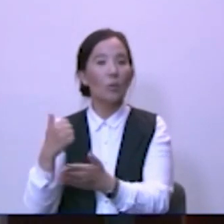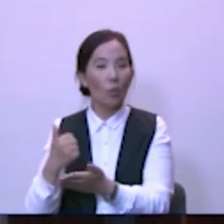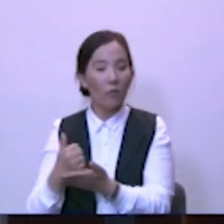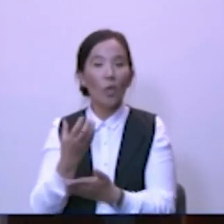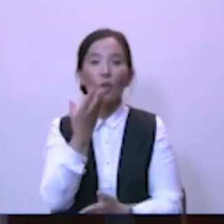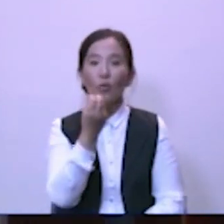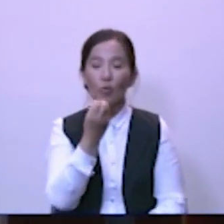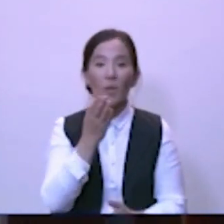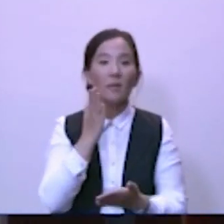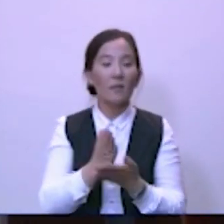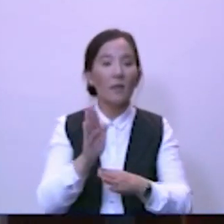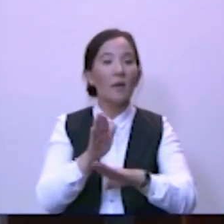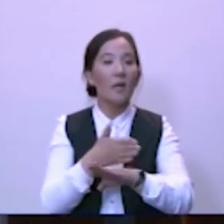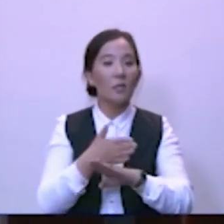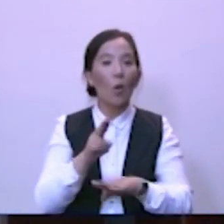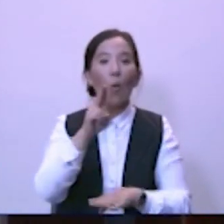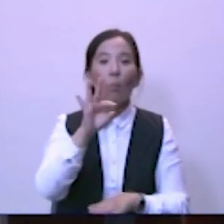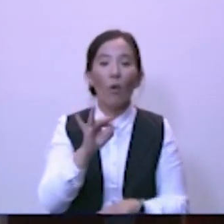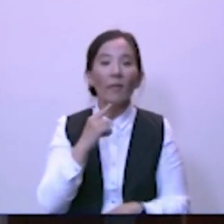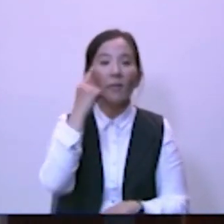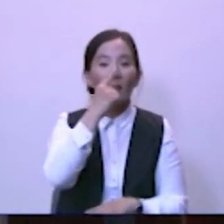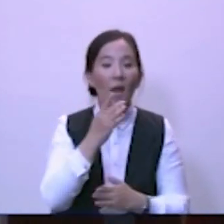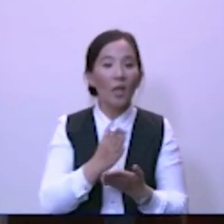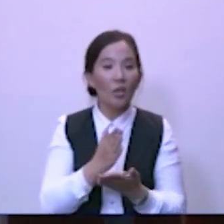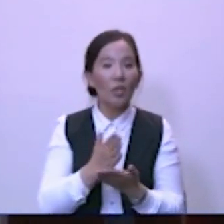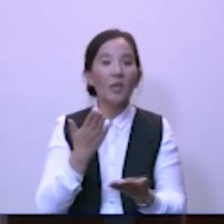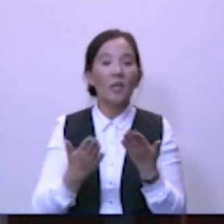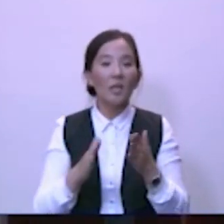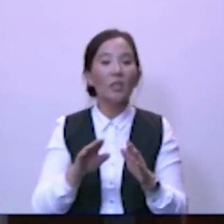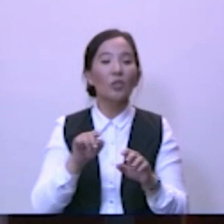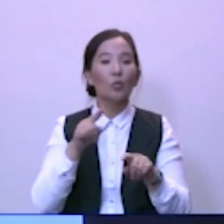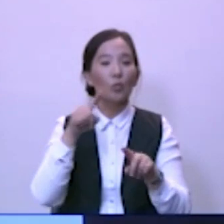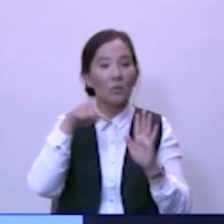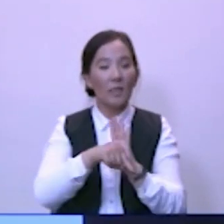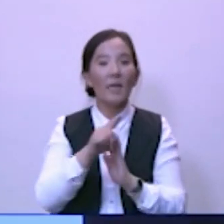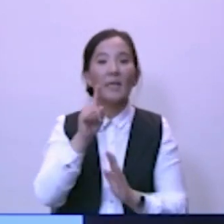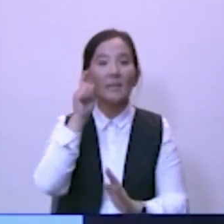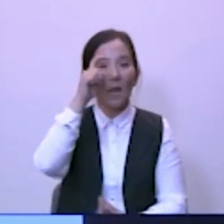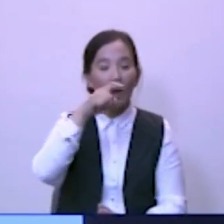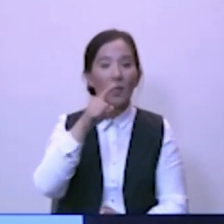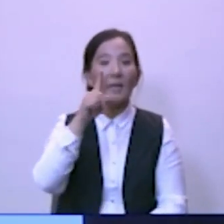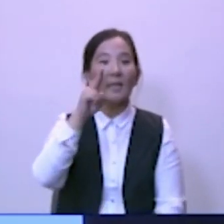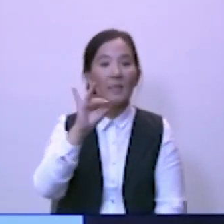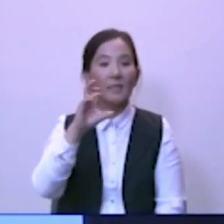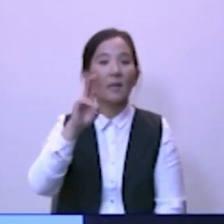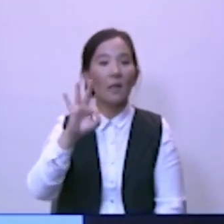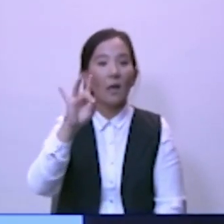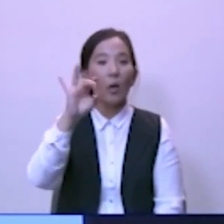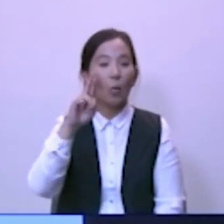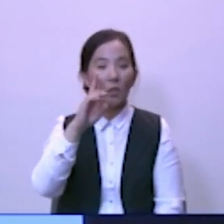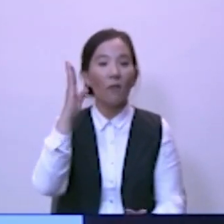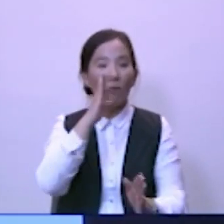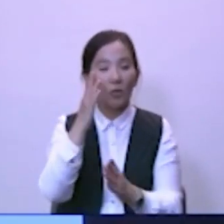разделяются по наличию или содержанию кислорода отсюда мы делим кислород содержащий и